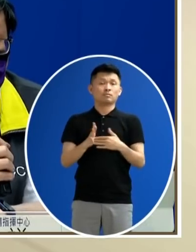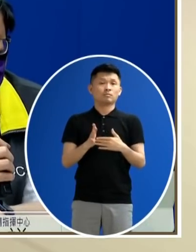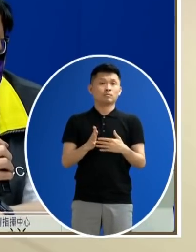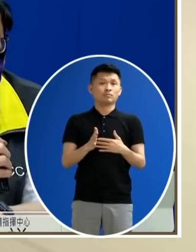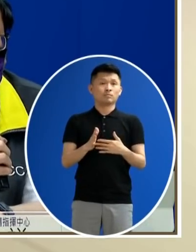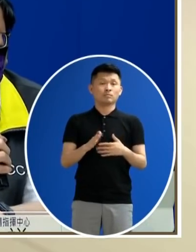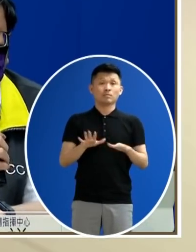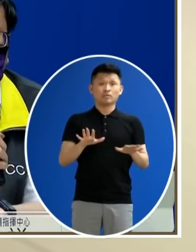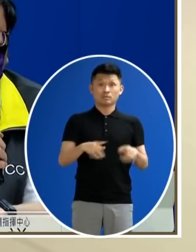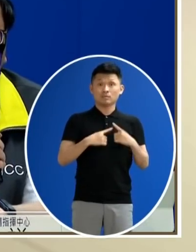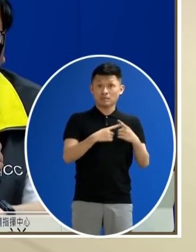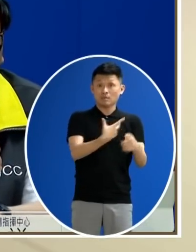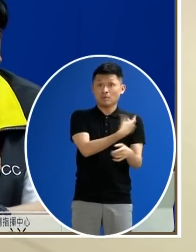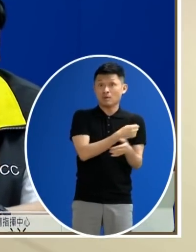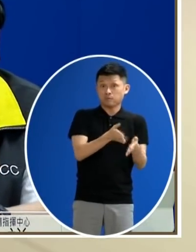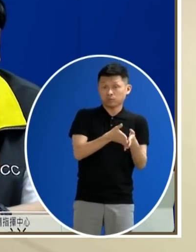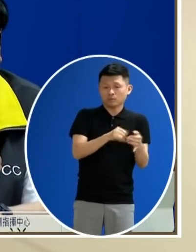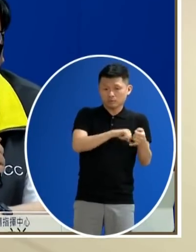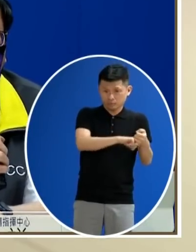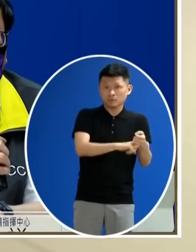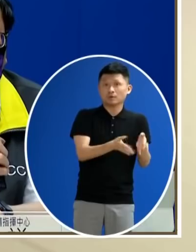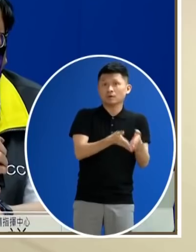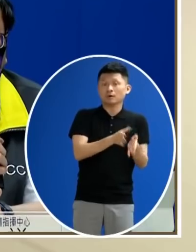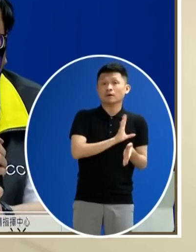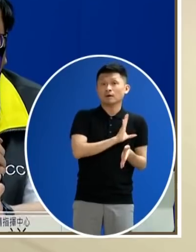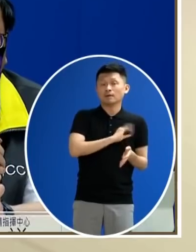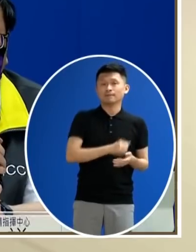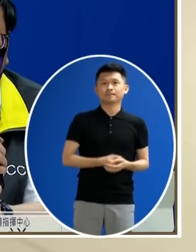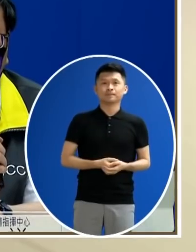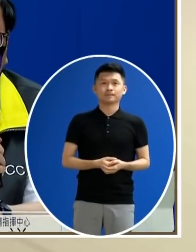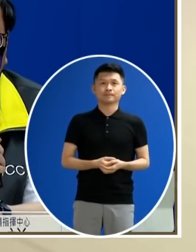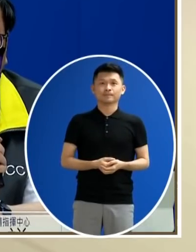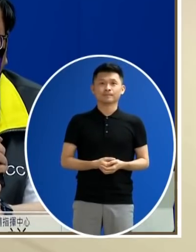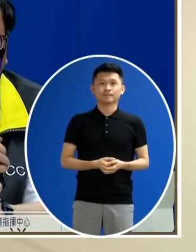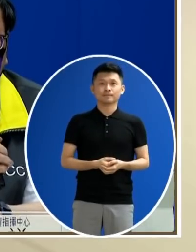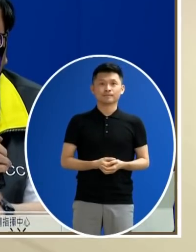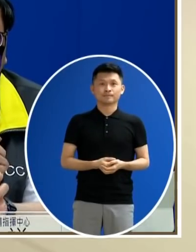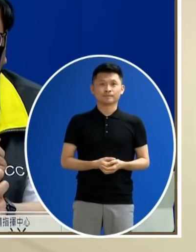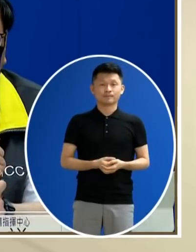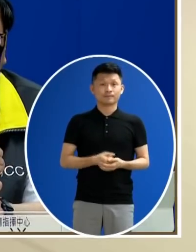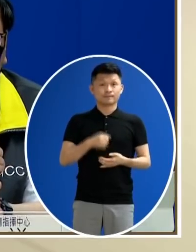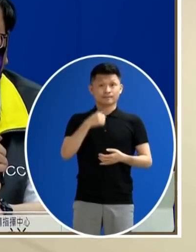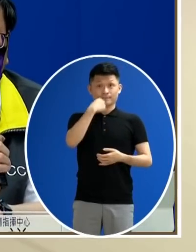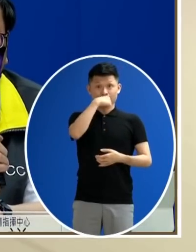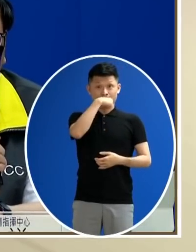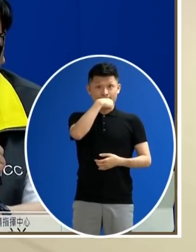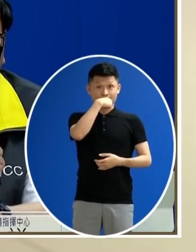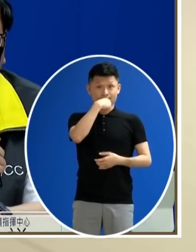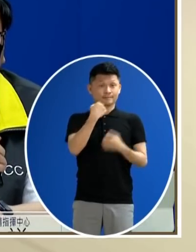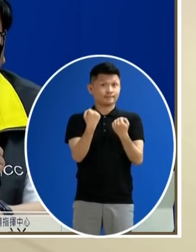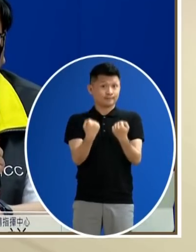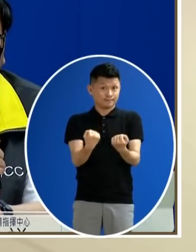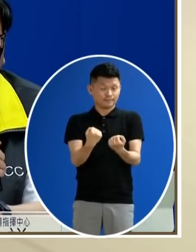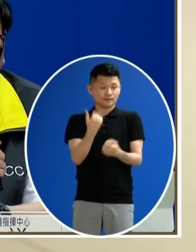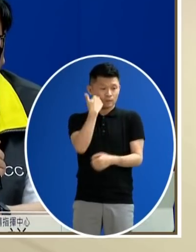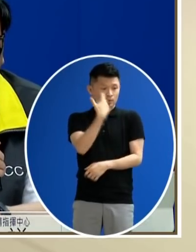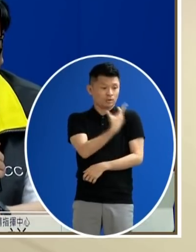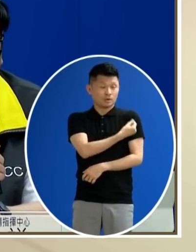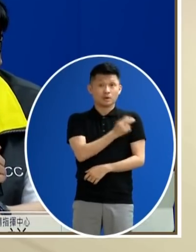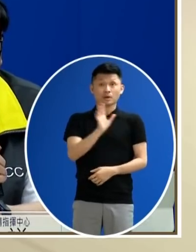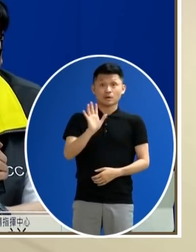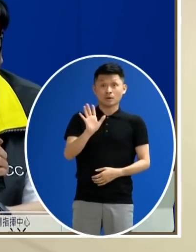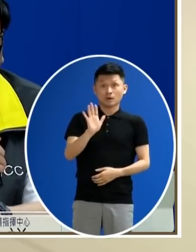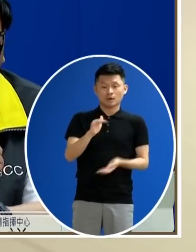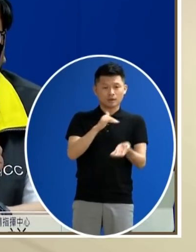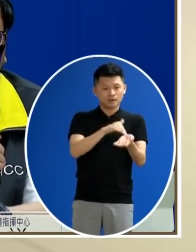是不需要预约，但是所有人只要在台湾你只要这个有接种，那